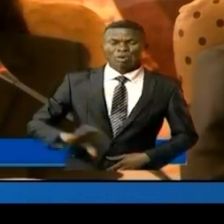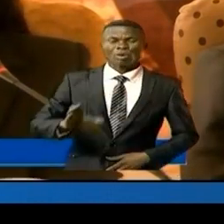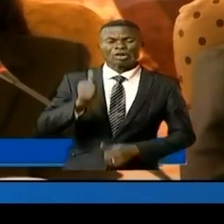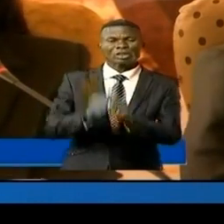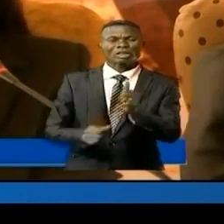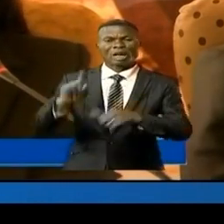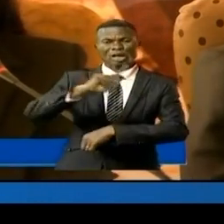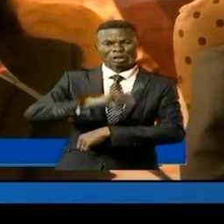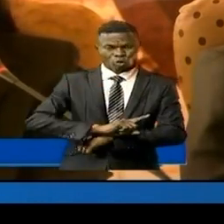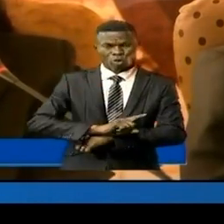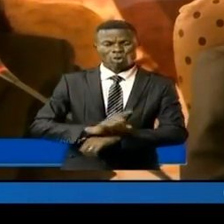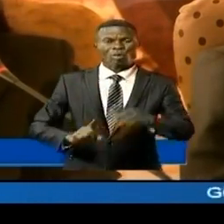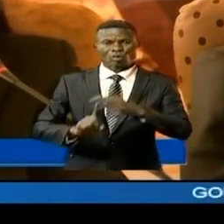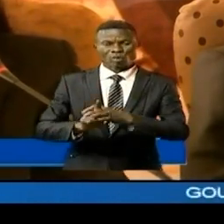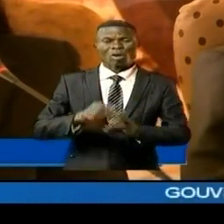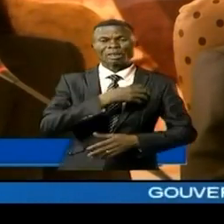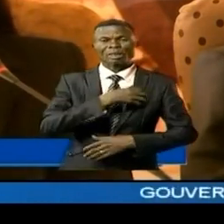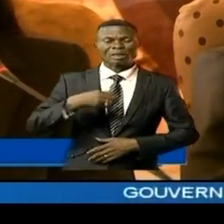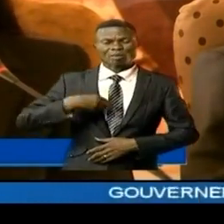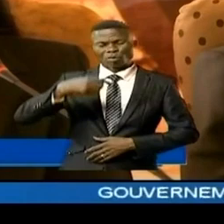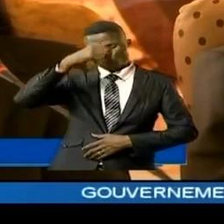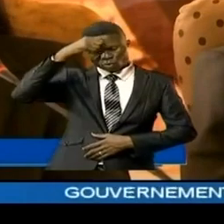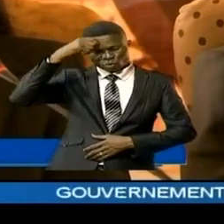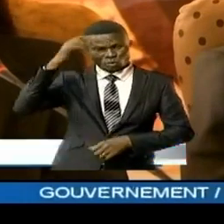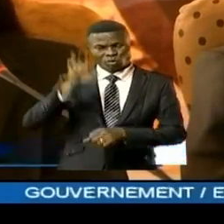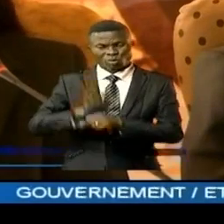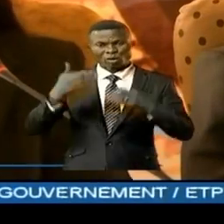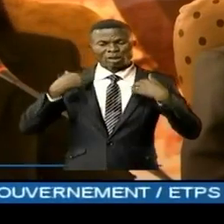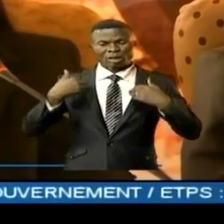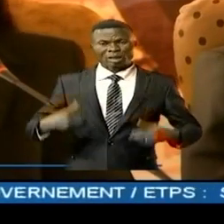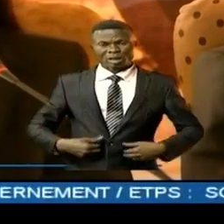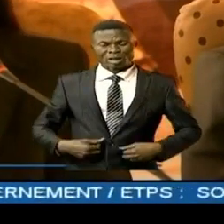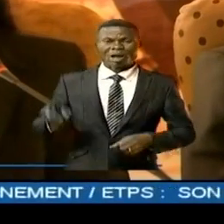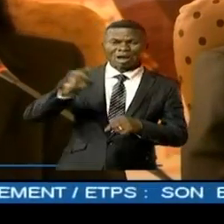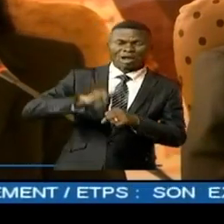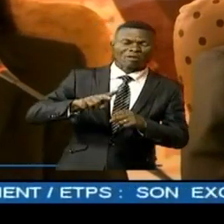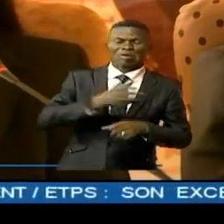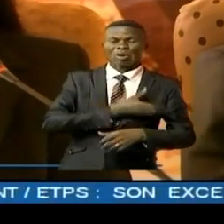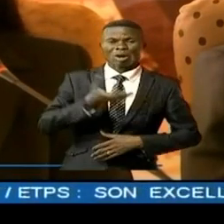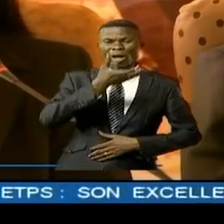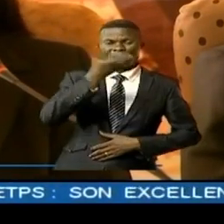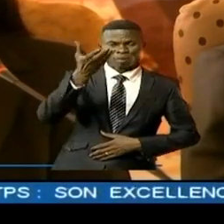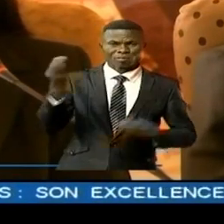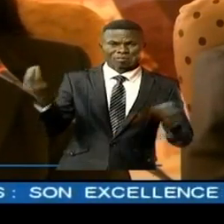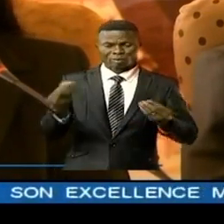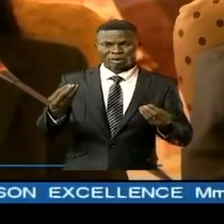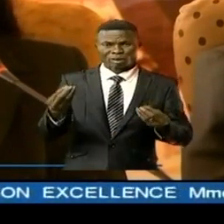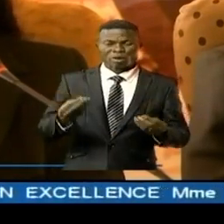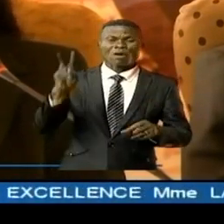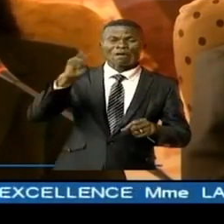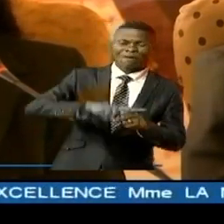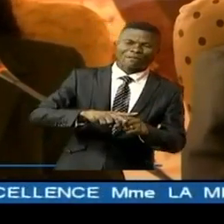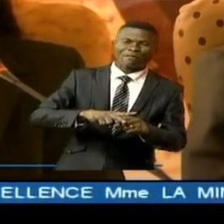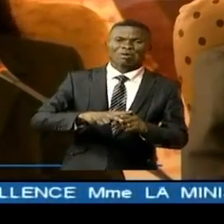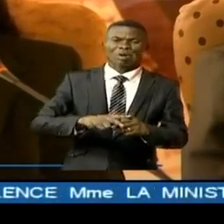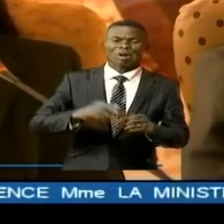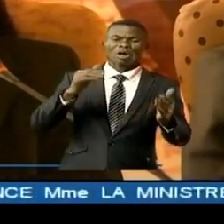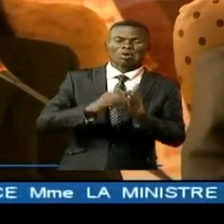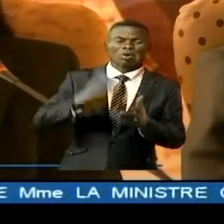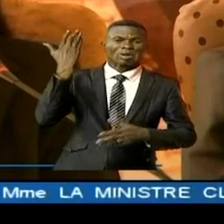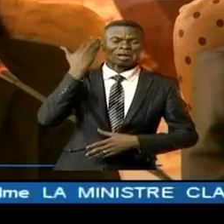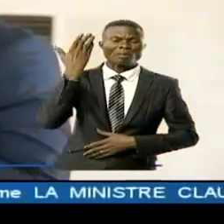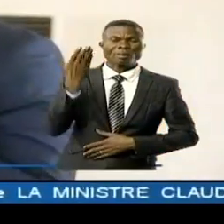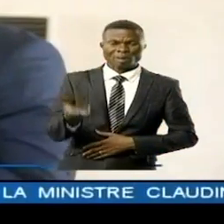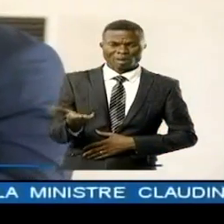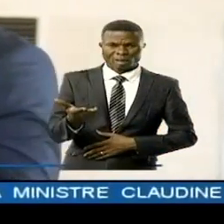qui passe quand des femmes qui souffrent dans leur corps dans leur âme parce qu'elles ont été violentés violés par